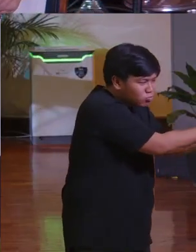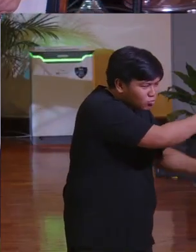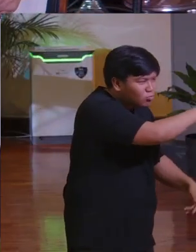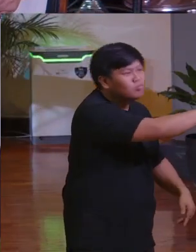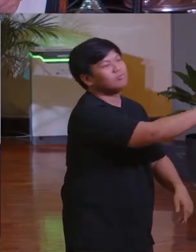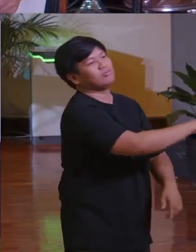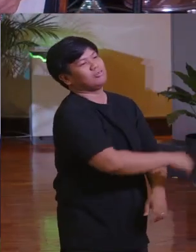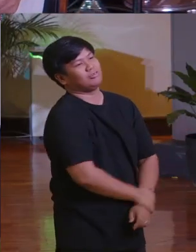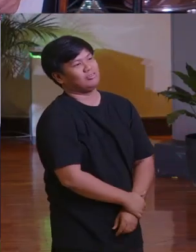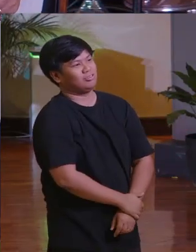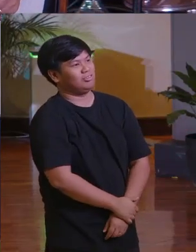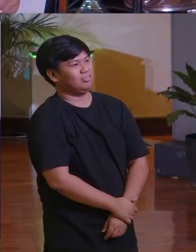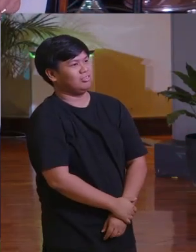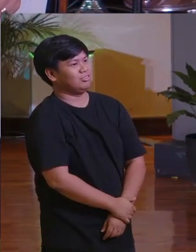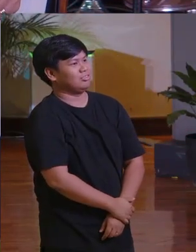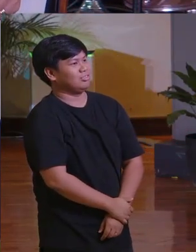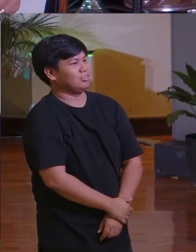natin